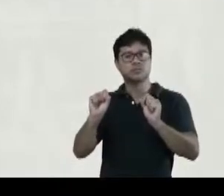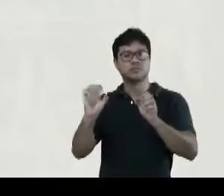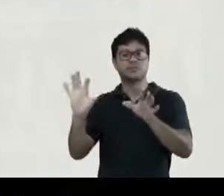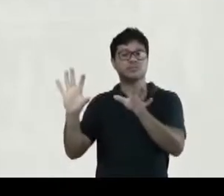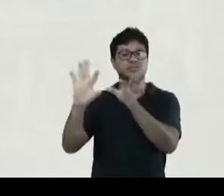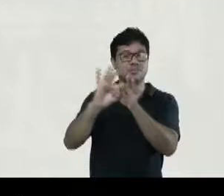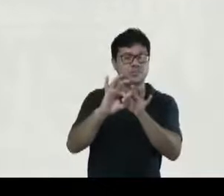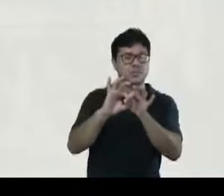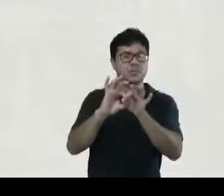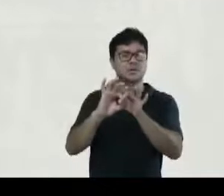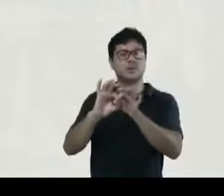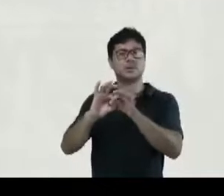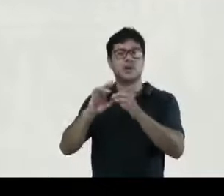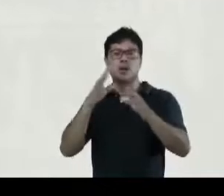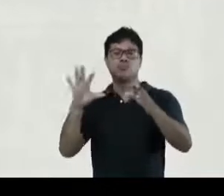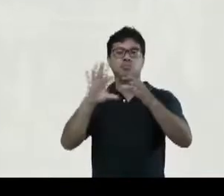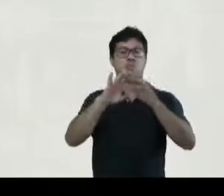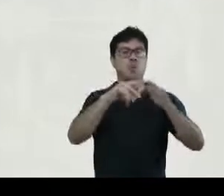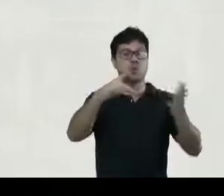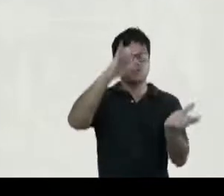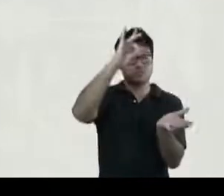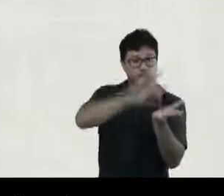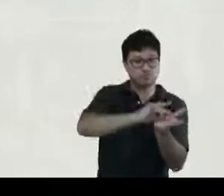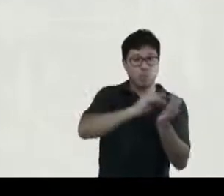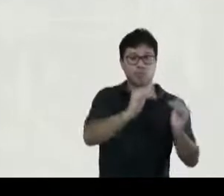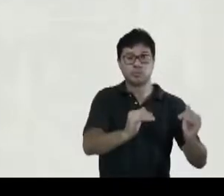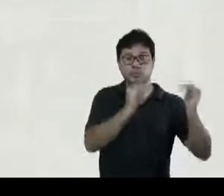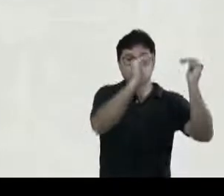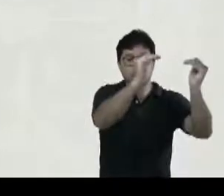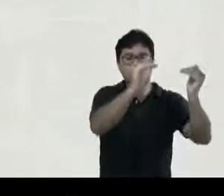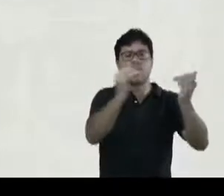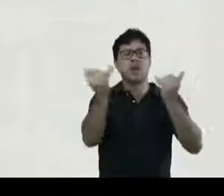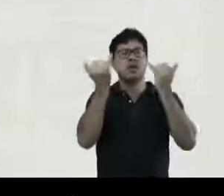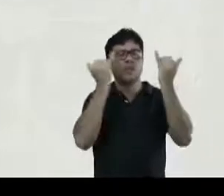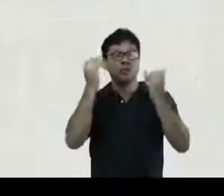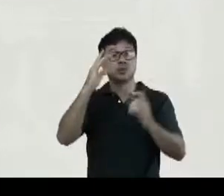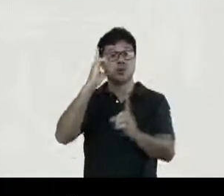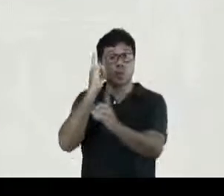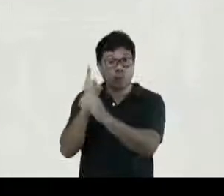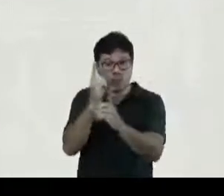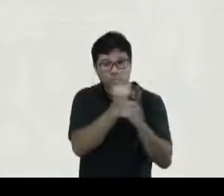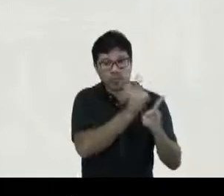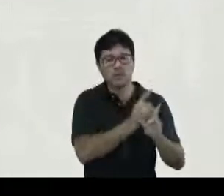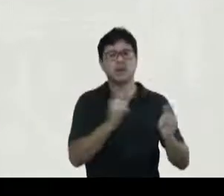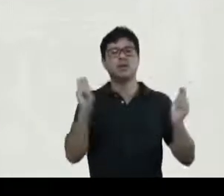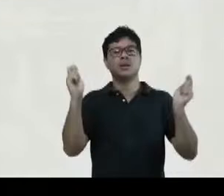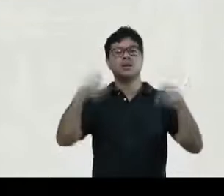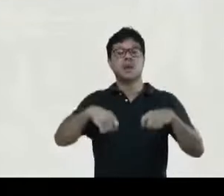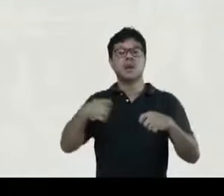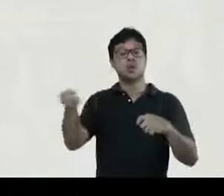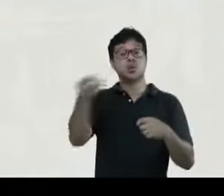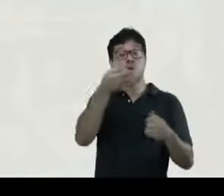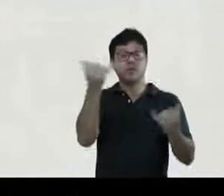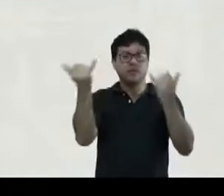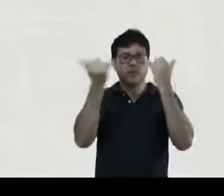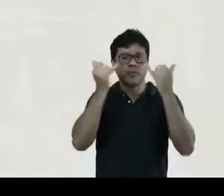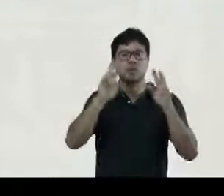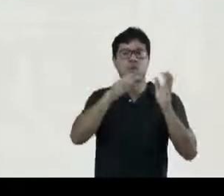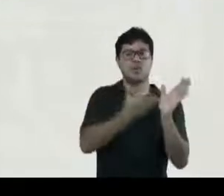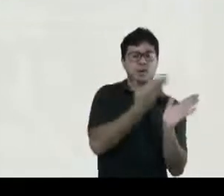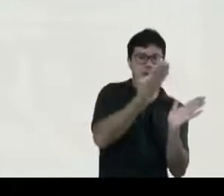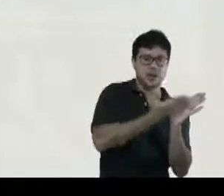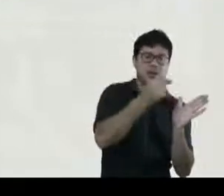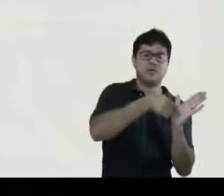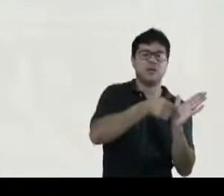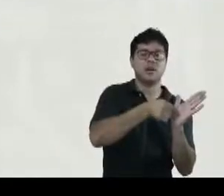Informationen erlauben neue Aussagen über das Buch in einer Tiefe, die bislang im Wesentlichen durch Lesen